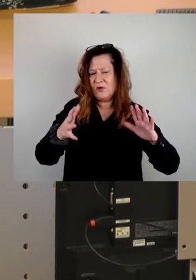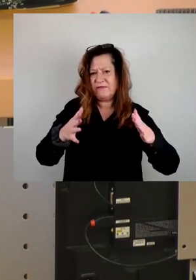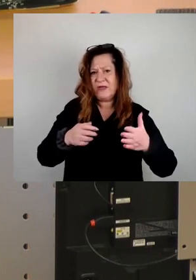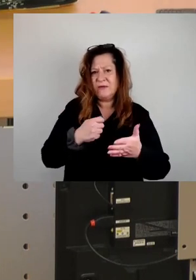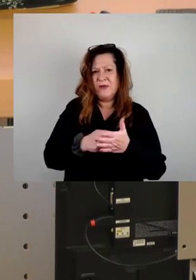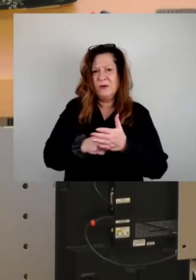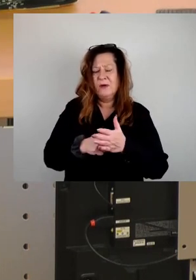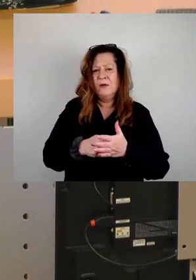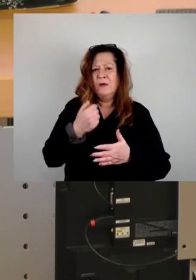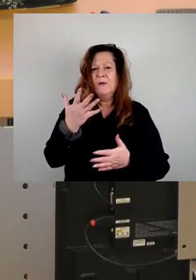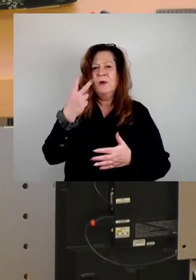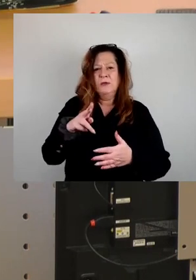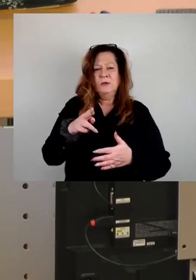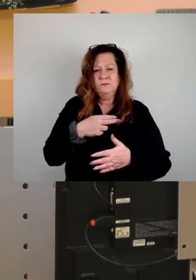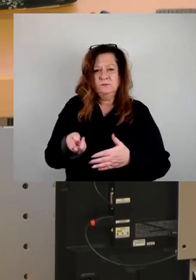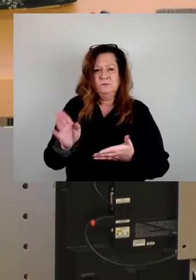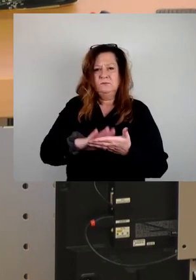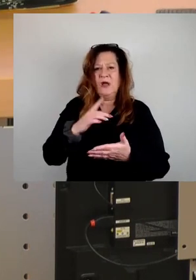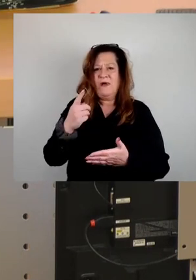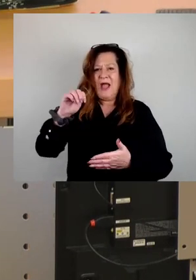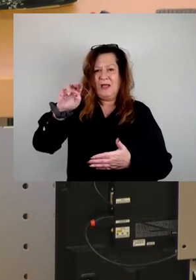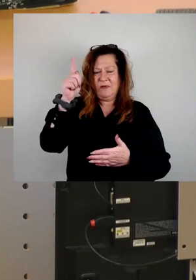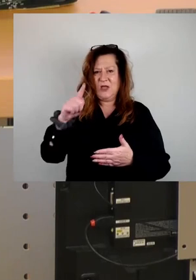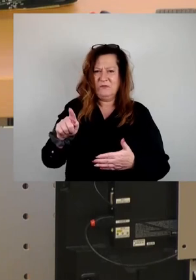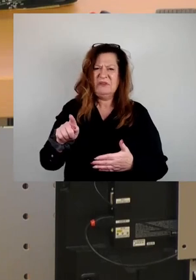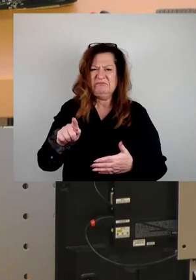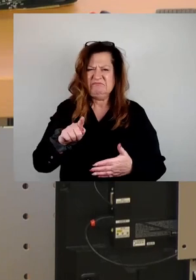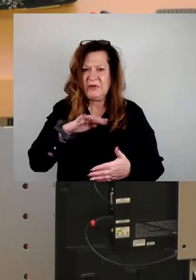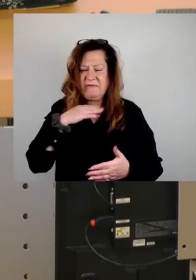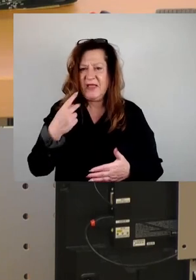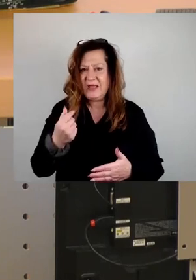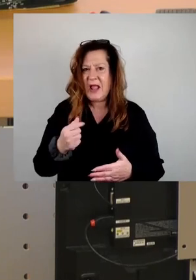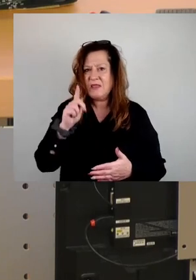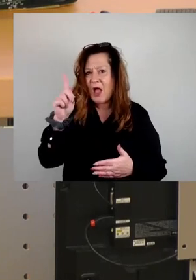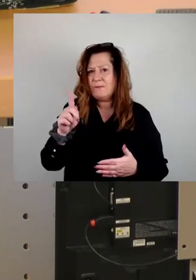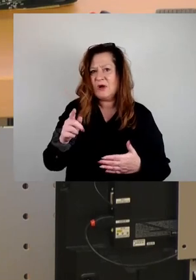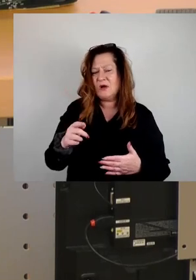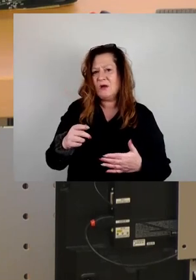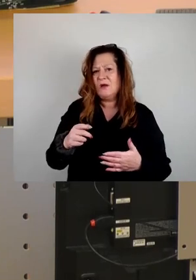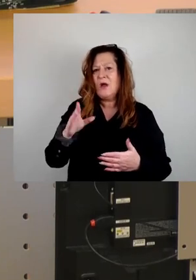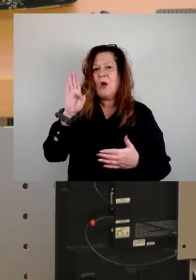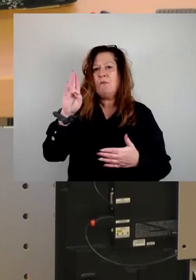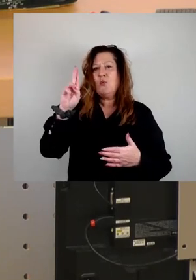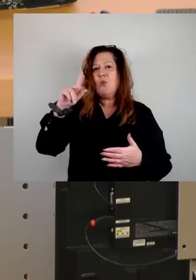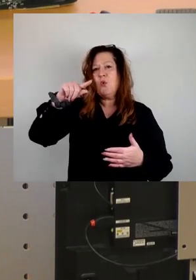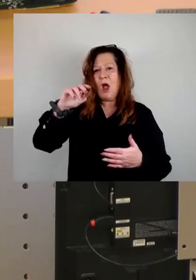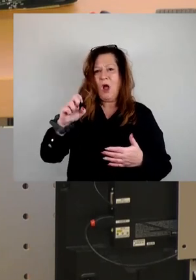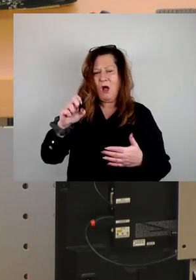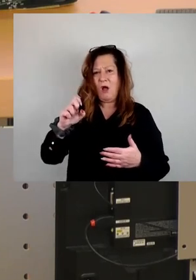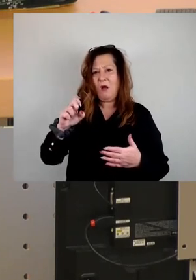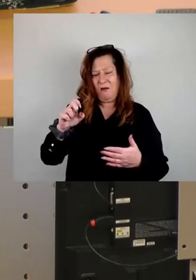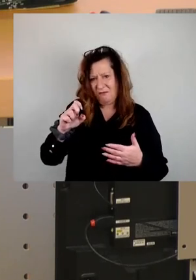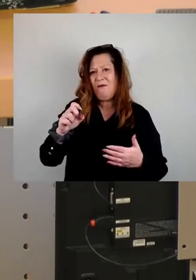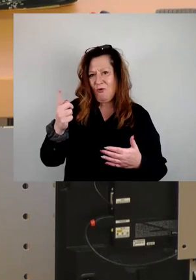25 Euro pro Quadratmeter. Das ist viel Geld, aber das sind eben im Rahmen der Buga jetzt wirklich auch wertvolle Grundstücke. Und wer